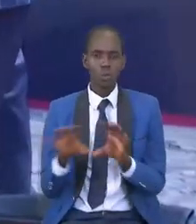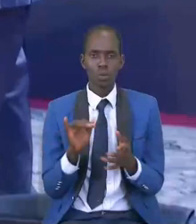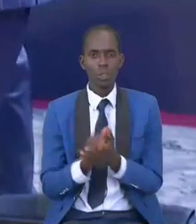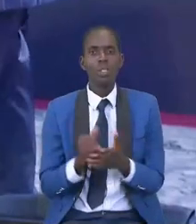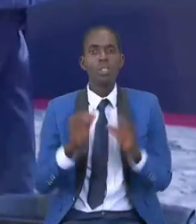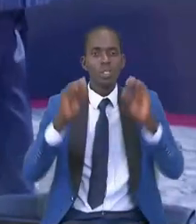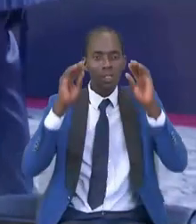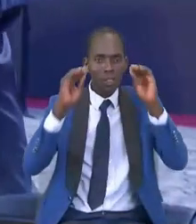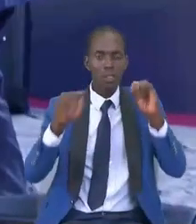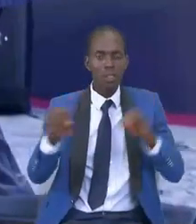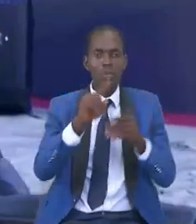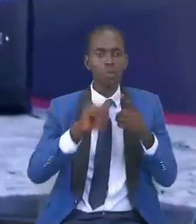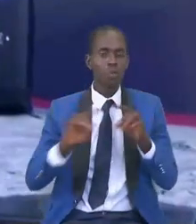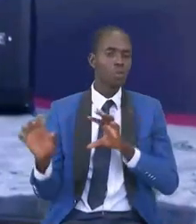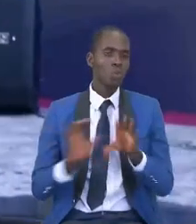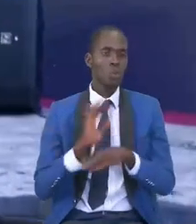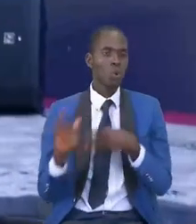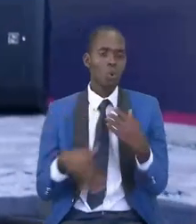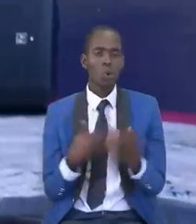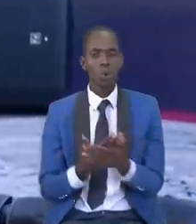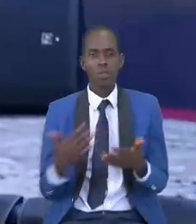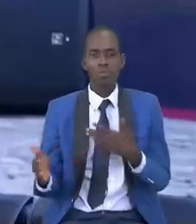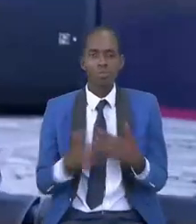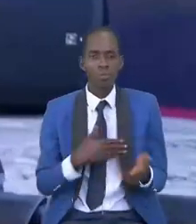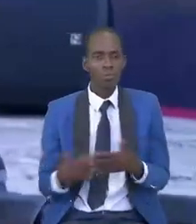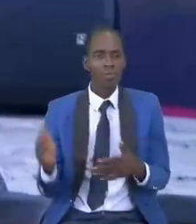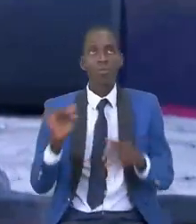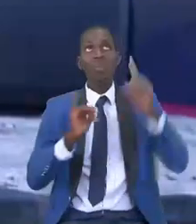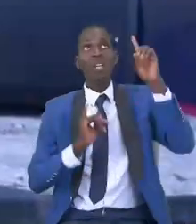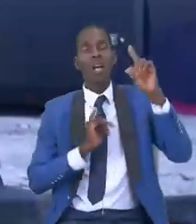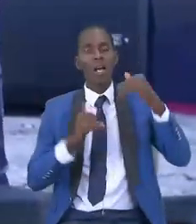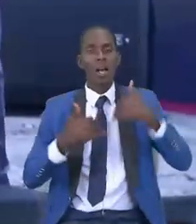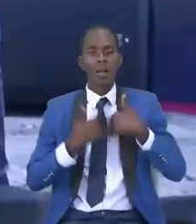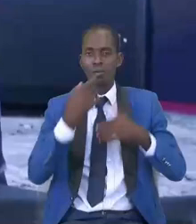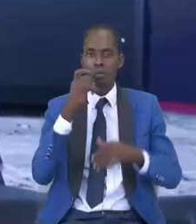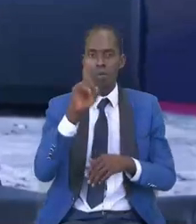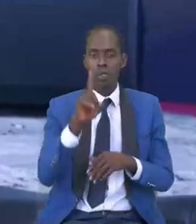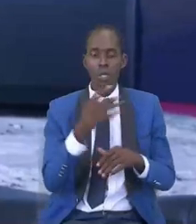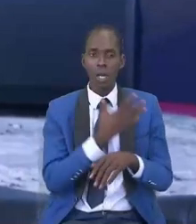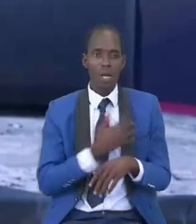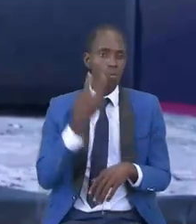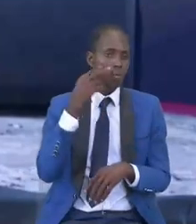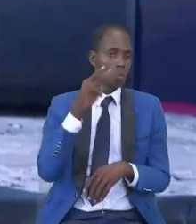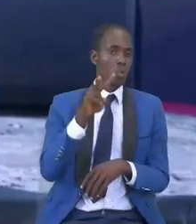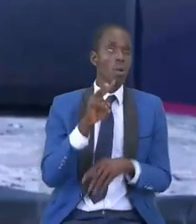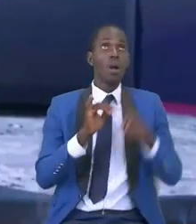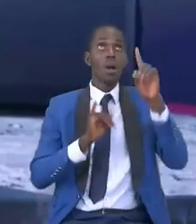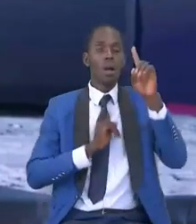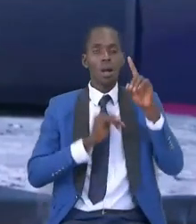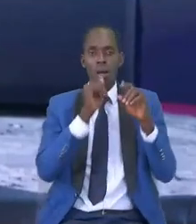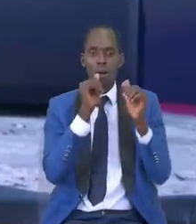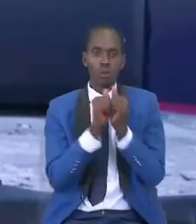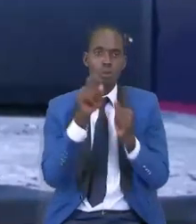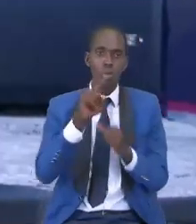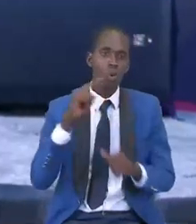derrière. Enseignez-la, observez tout ce que je vous ai prescrit, tout ce que je vous ai prescrit. Car